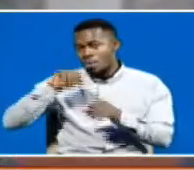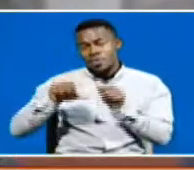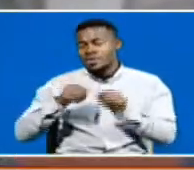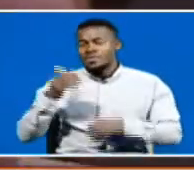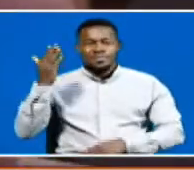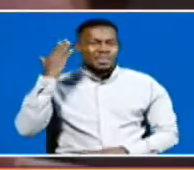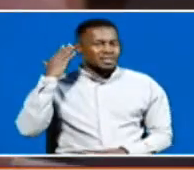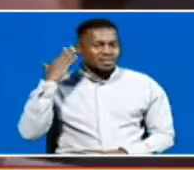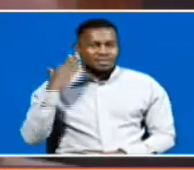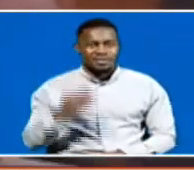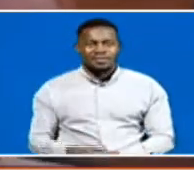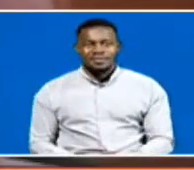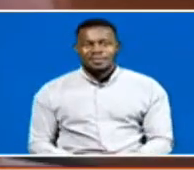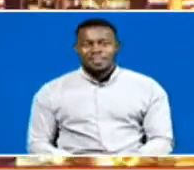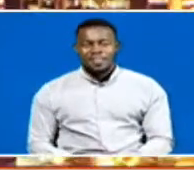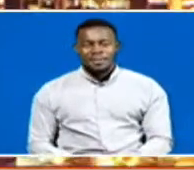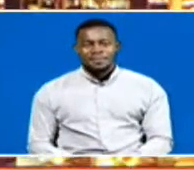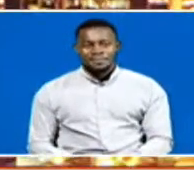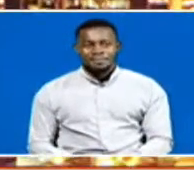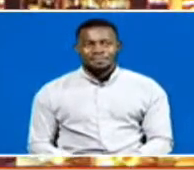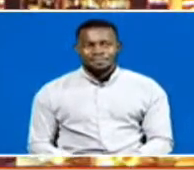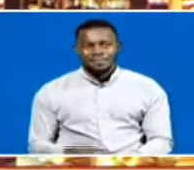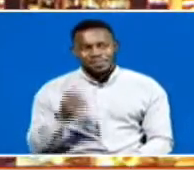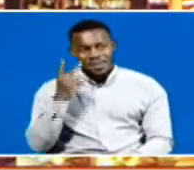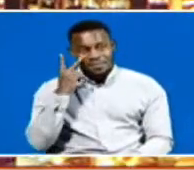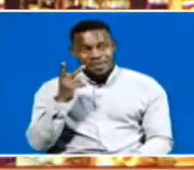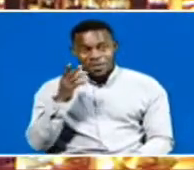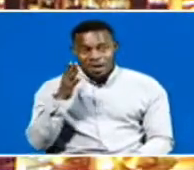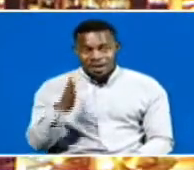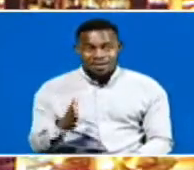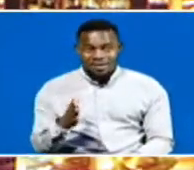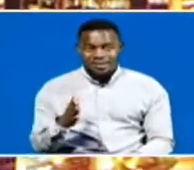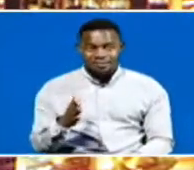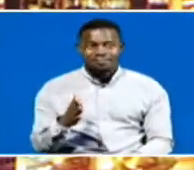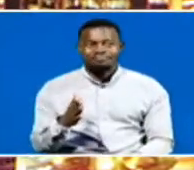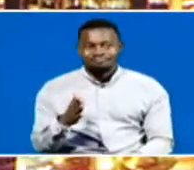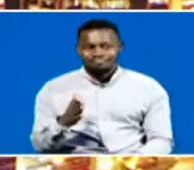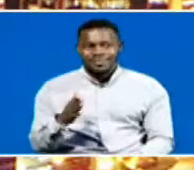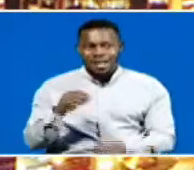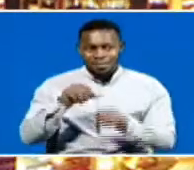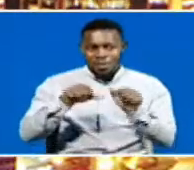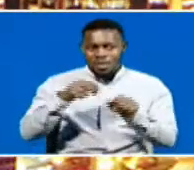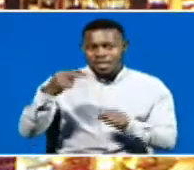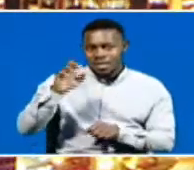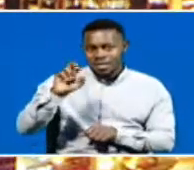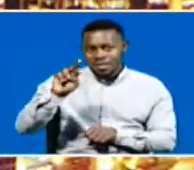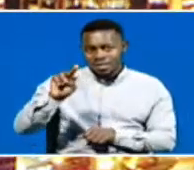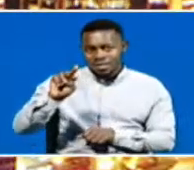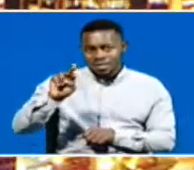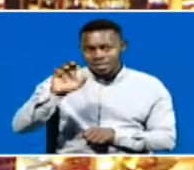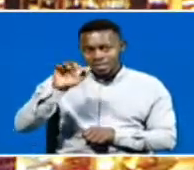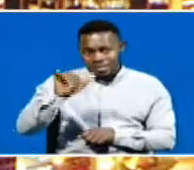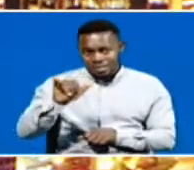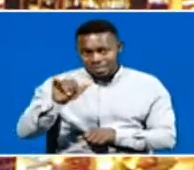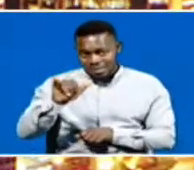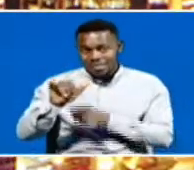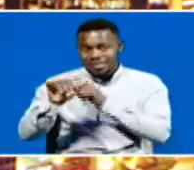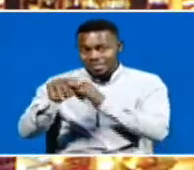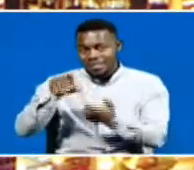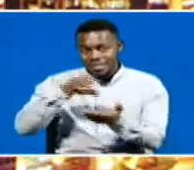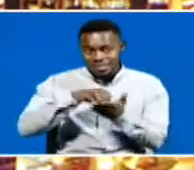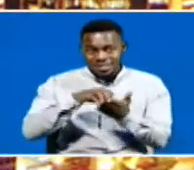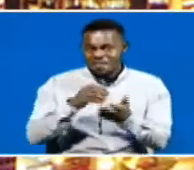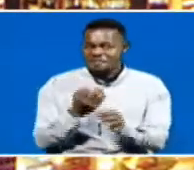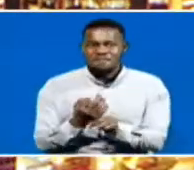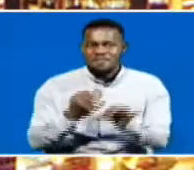News, Nairobi. Mtazamaji, mahojiano kamili kuhusiana na Henry Rotich baada ya kuachiliwa huru kabisa